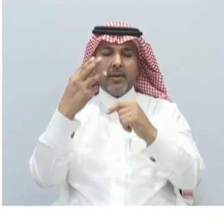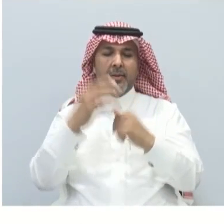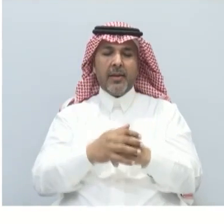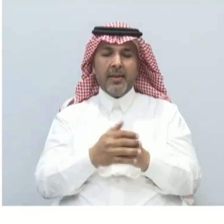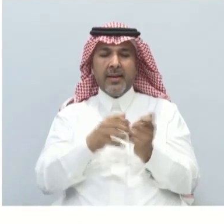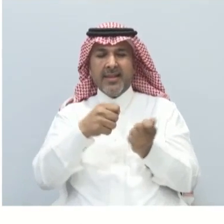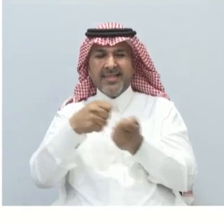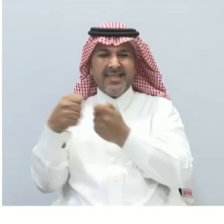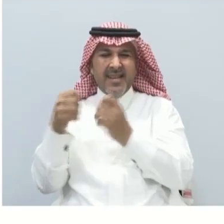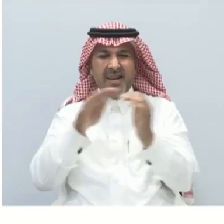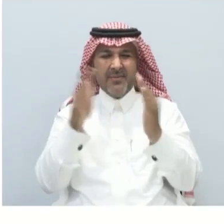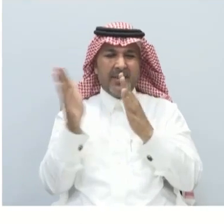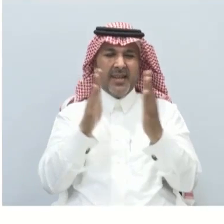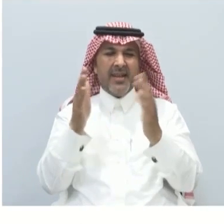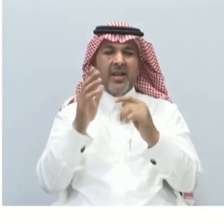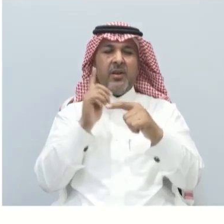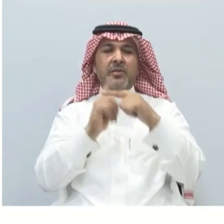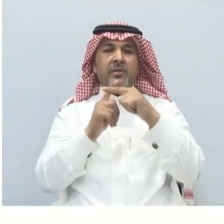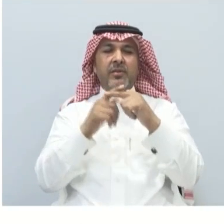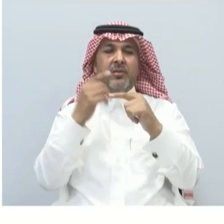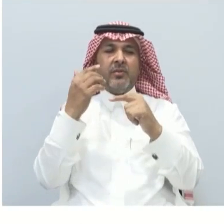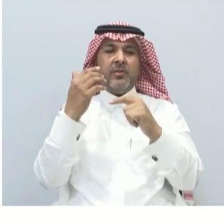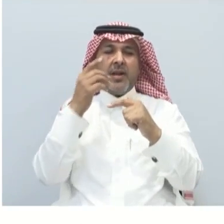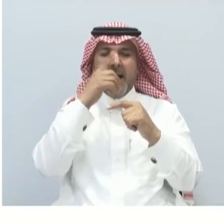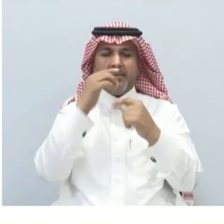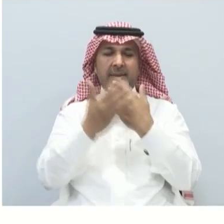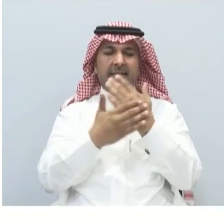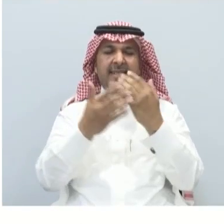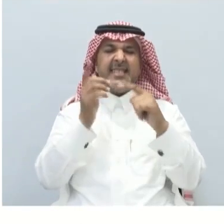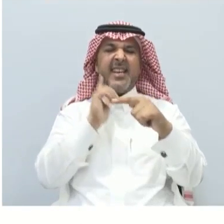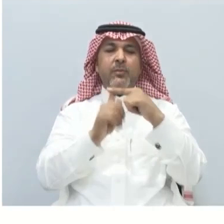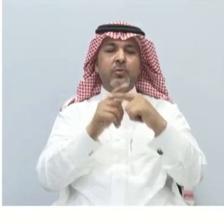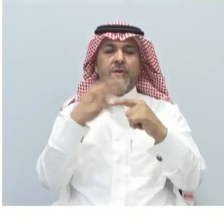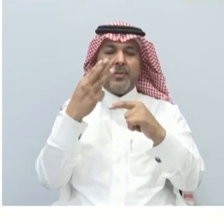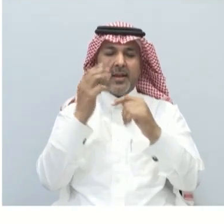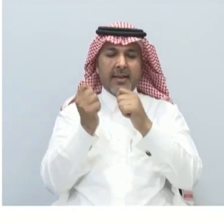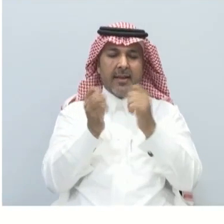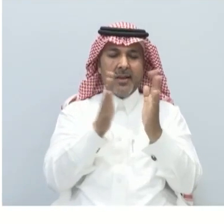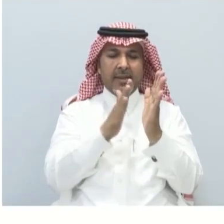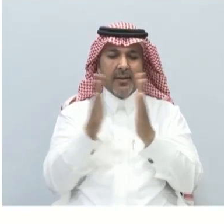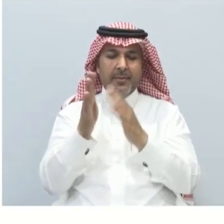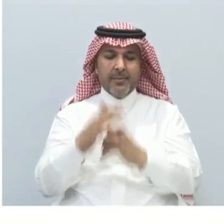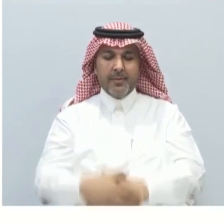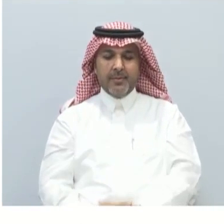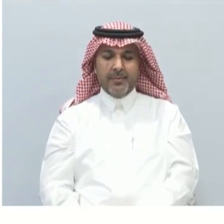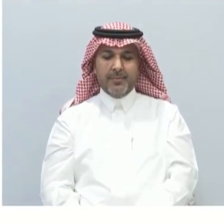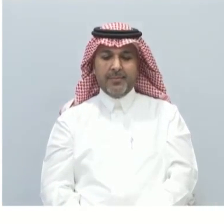انسحاب افقي نحو اليسار لانه بالموجب بمقدار